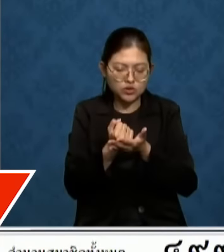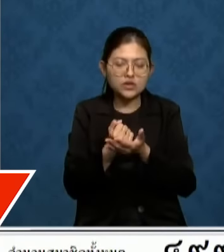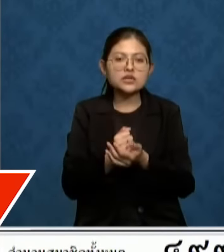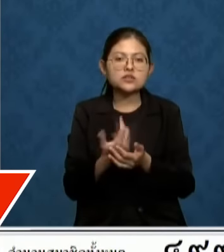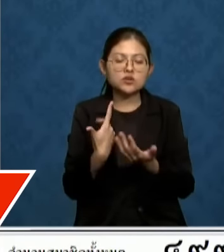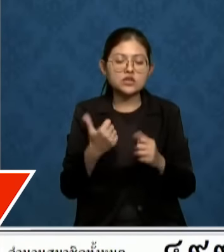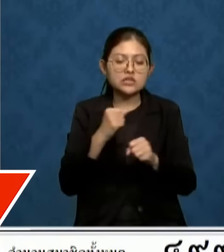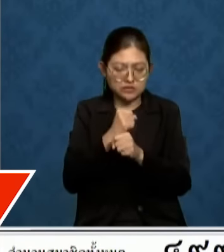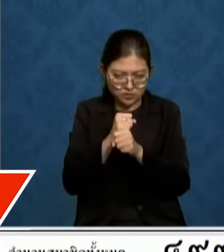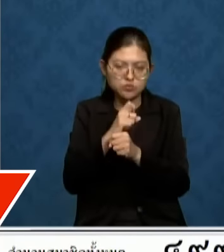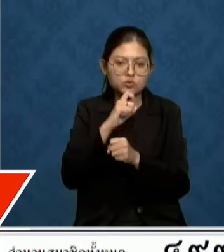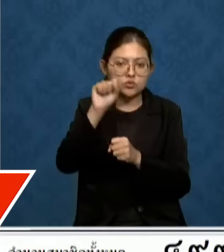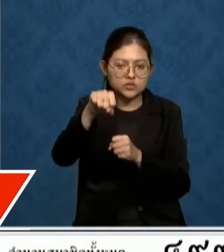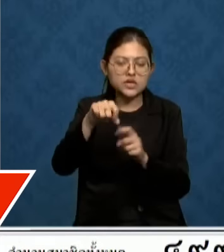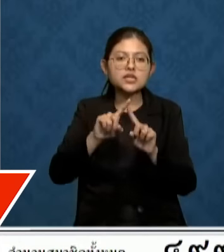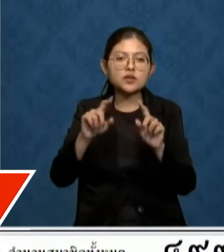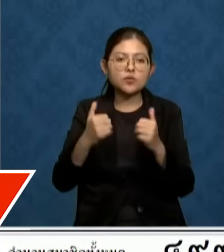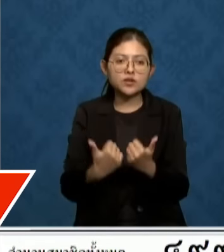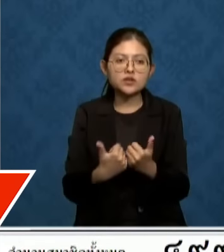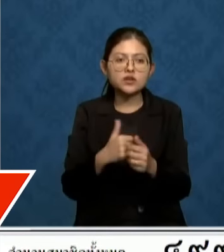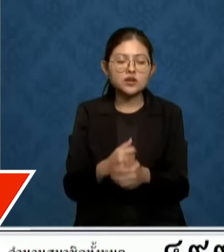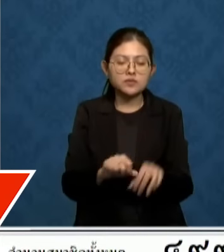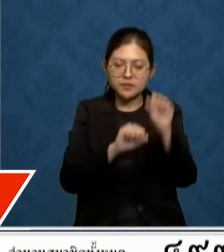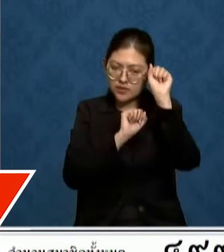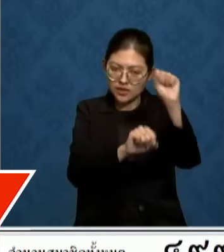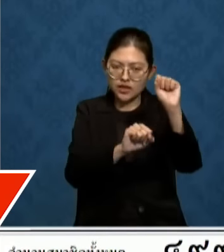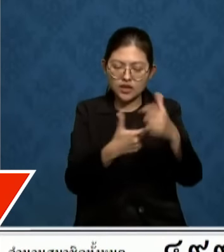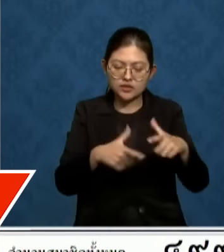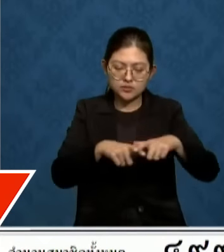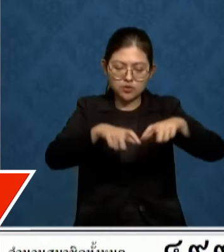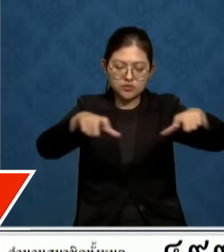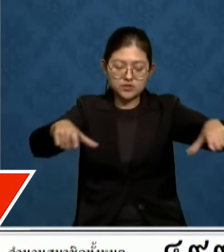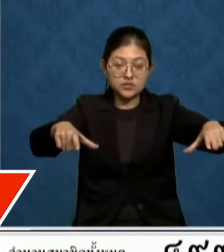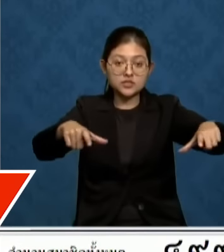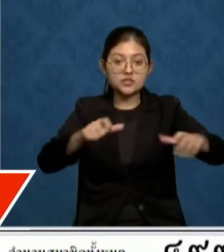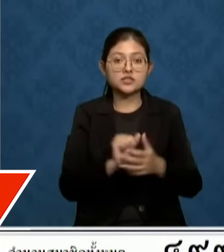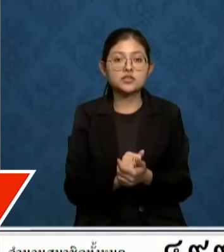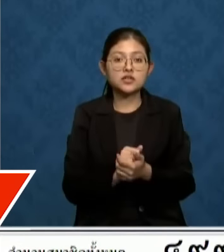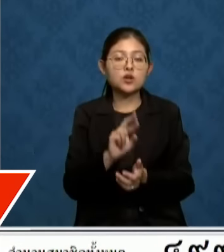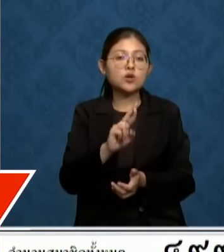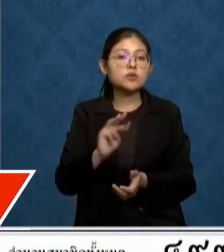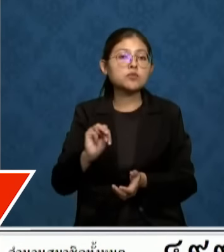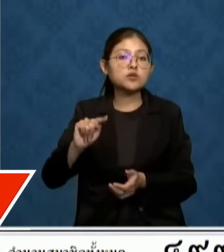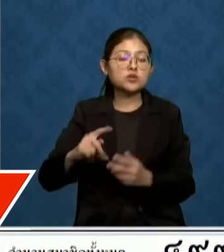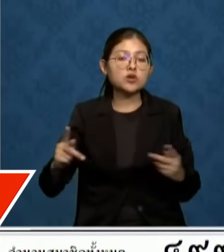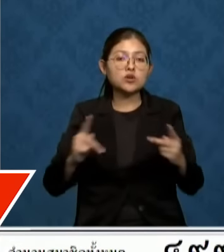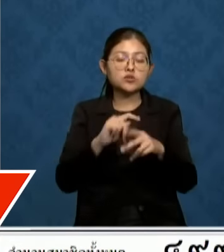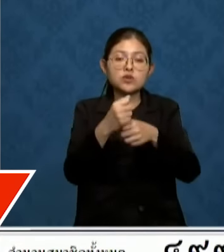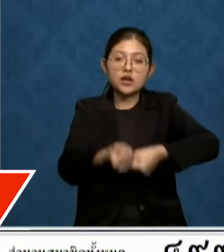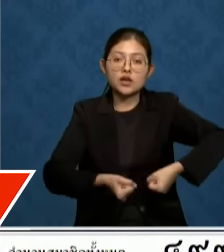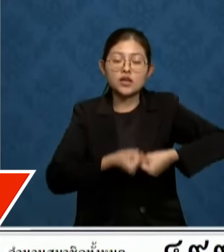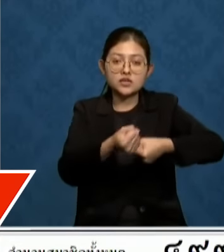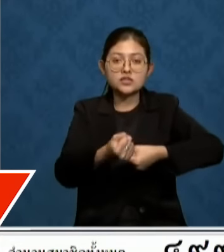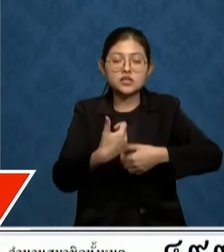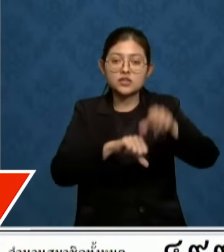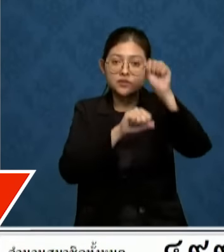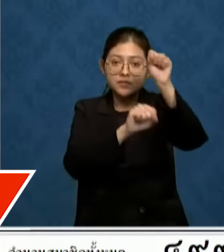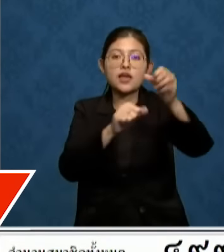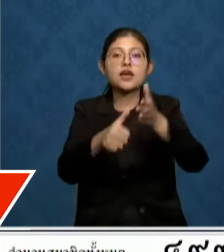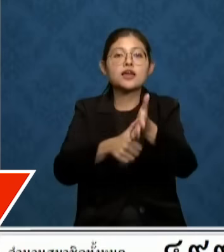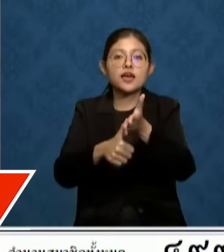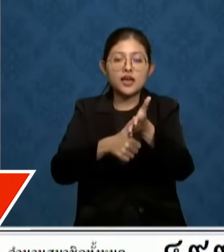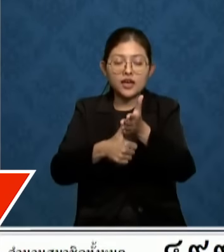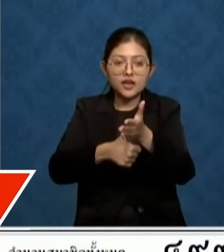เนี่ยท่านกำลังทำอยู่นะครับ 1เร่งออกมาตรการเฉพาะพื้นที่ครับท่านรัฐมนตรีกระทรวงเกษตรและสหกรณ์ที่ท่านออกมาตรการแก้ไข